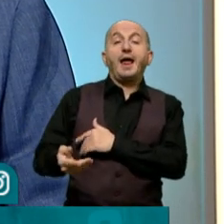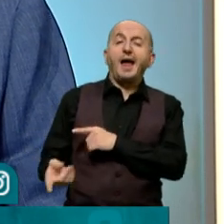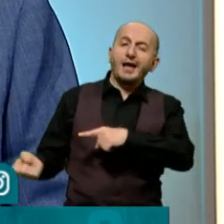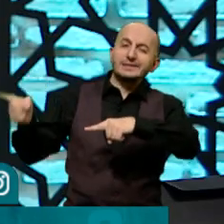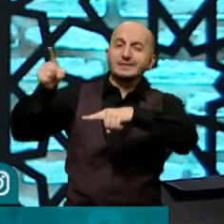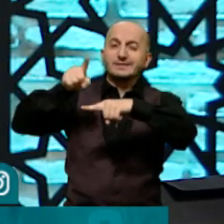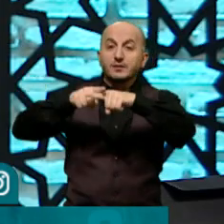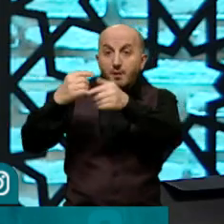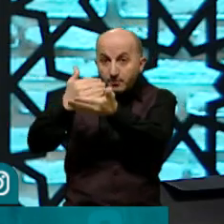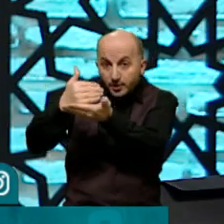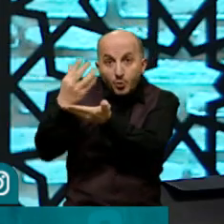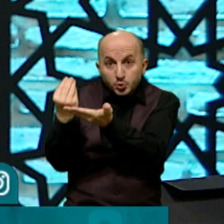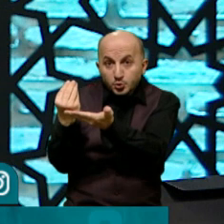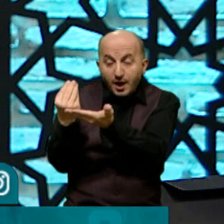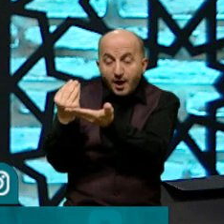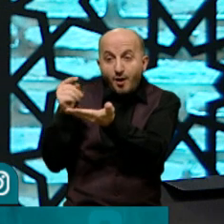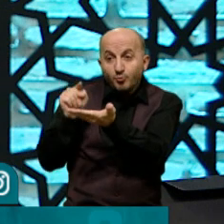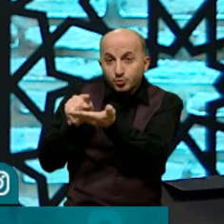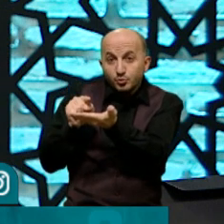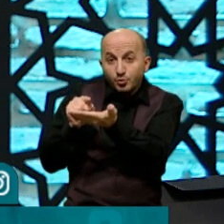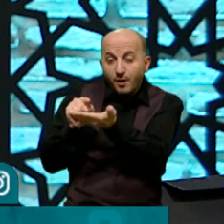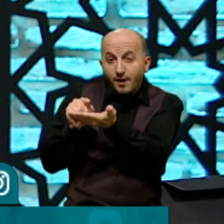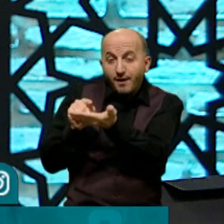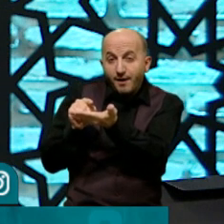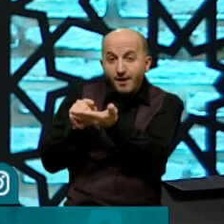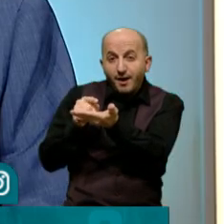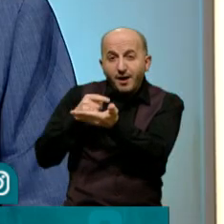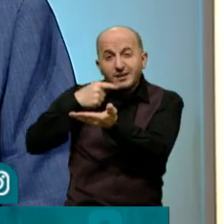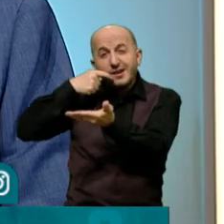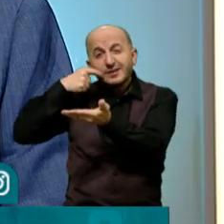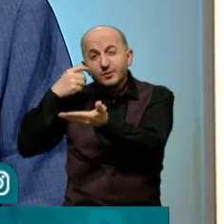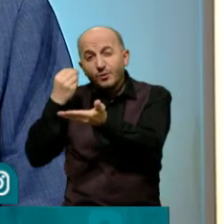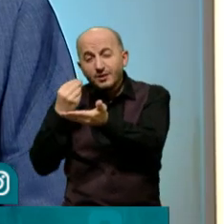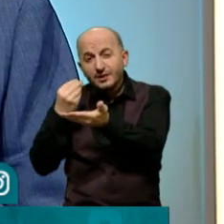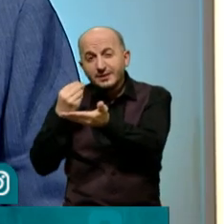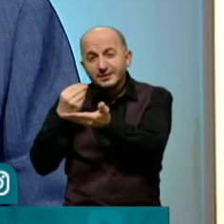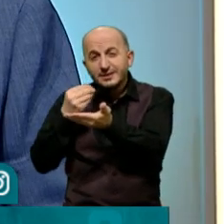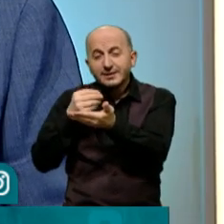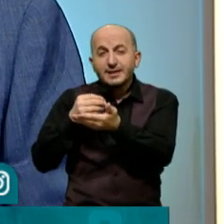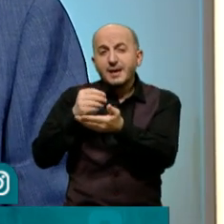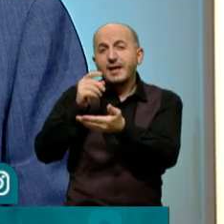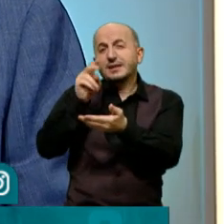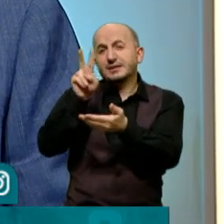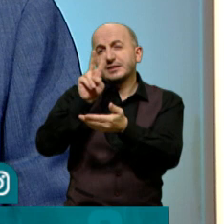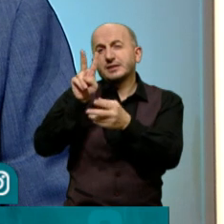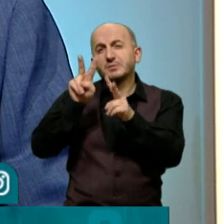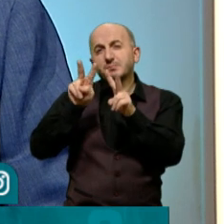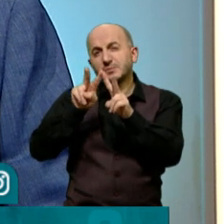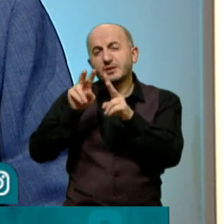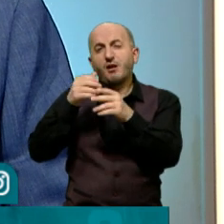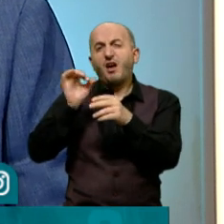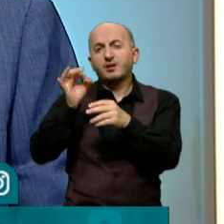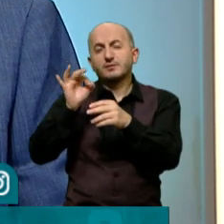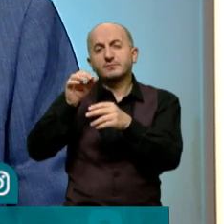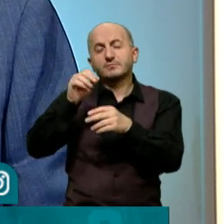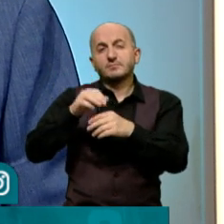ekstra bir birikim olursa bu birikim de klasik olarak işte sabit bir değer 20 miskal altın. Bunun değeri